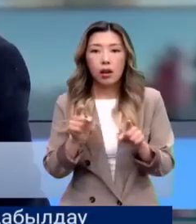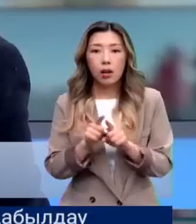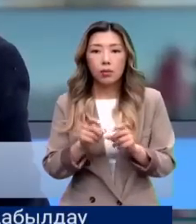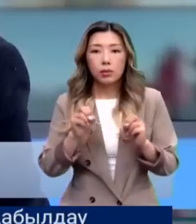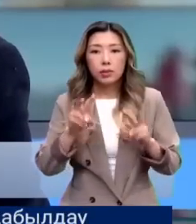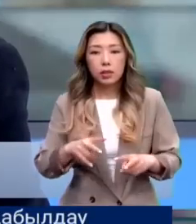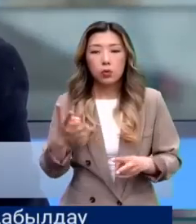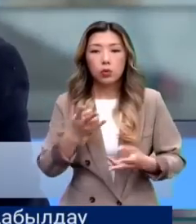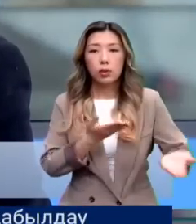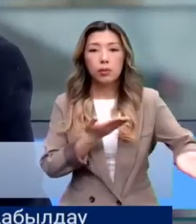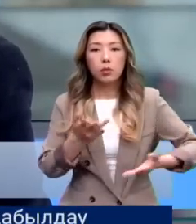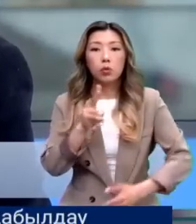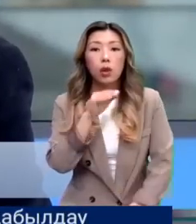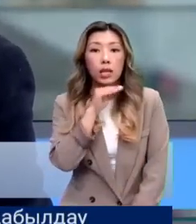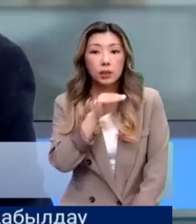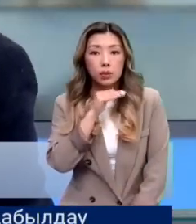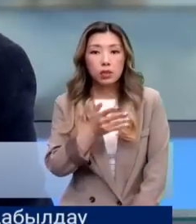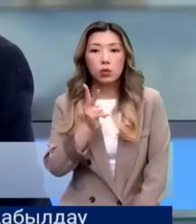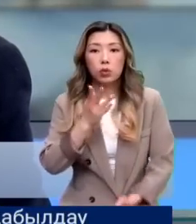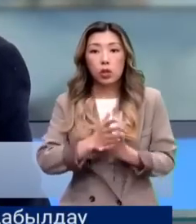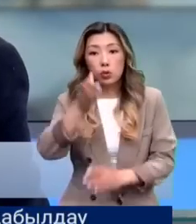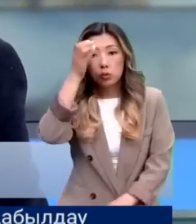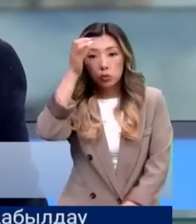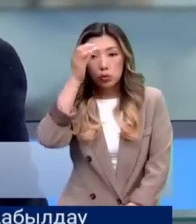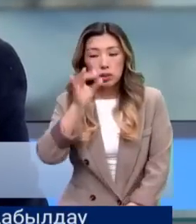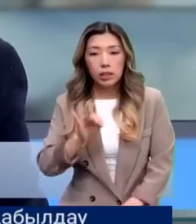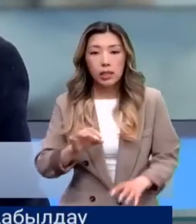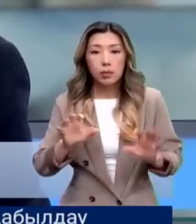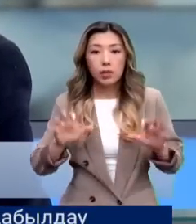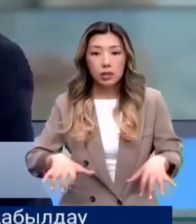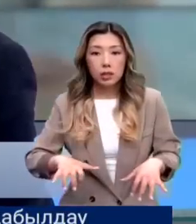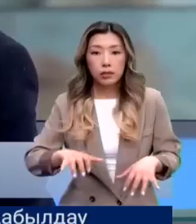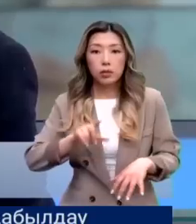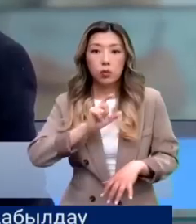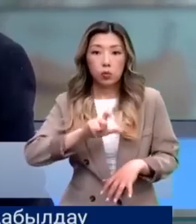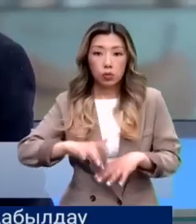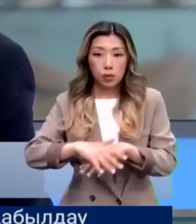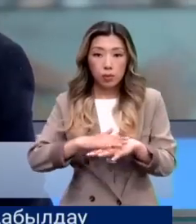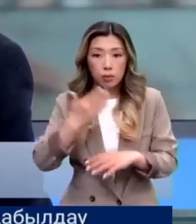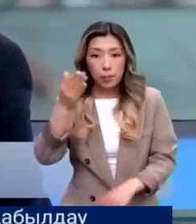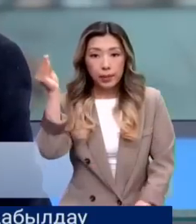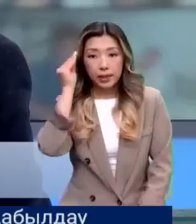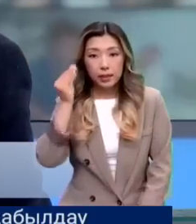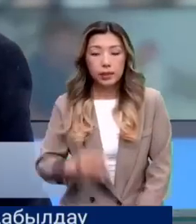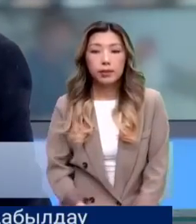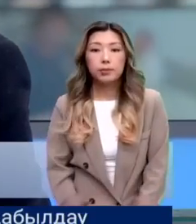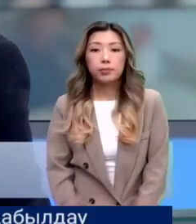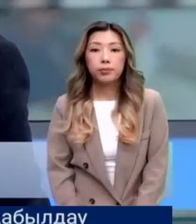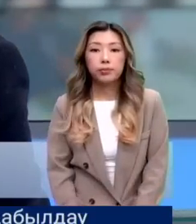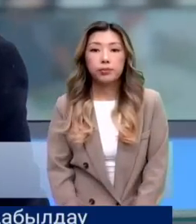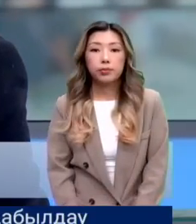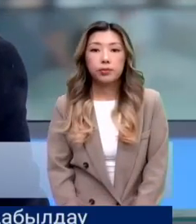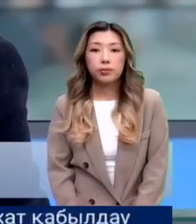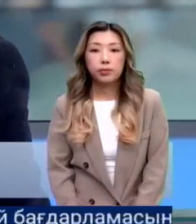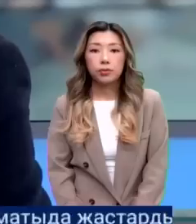Необходимо привлекать экспертное сообщество, ученых, ну и, соответственно, представители общественности. К сожалению, депутатский корпус